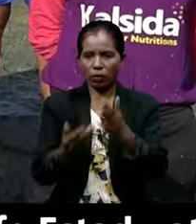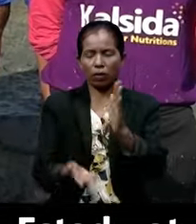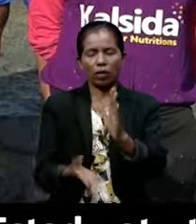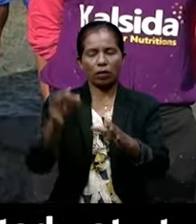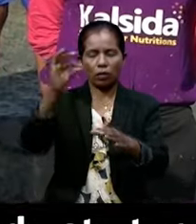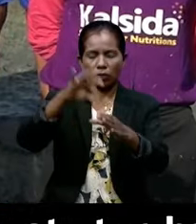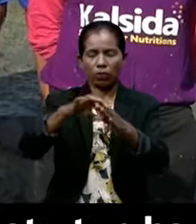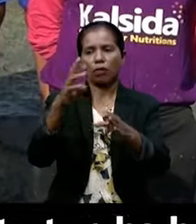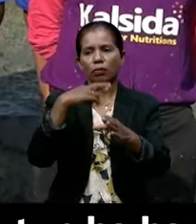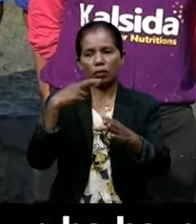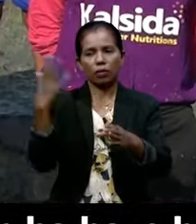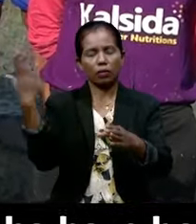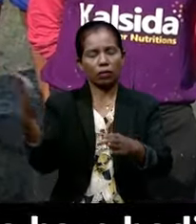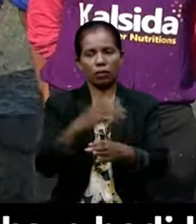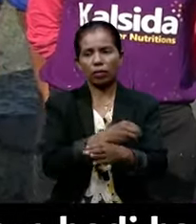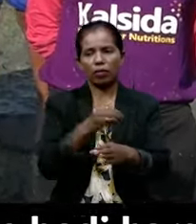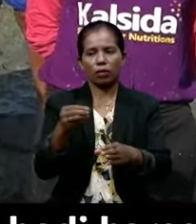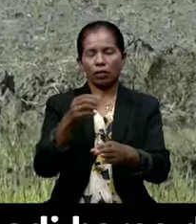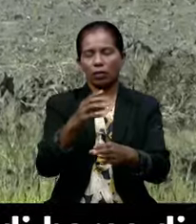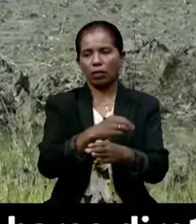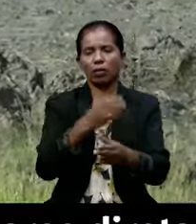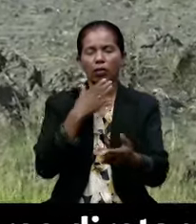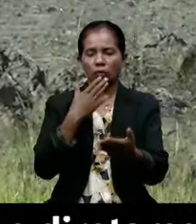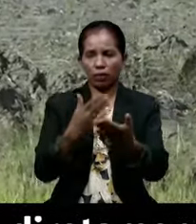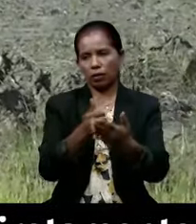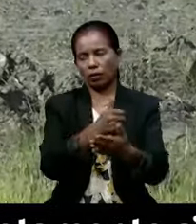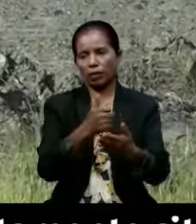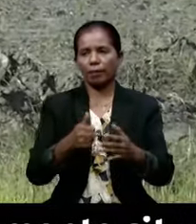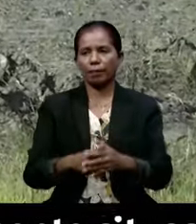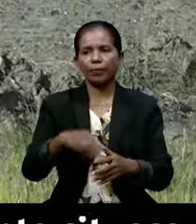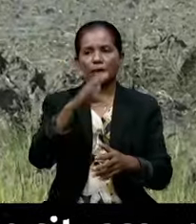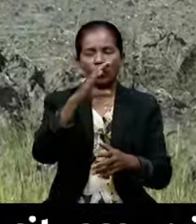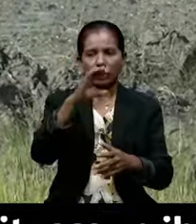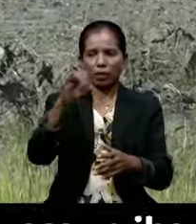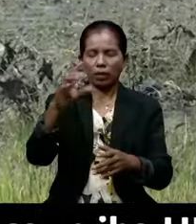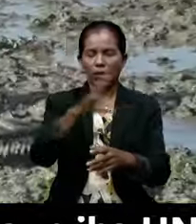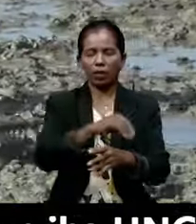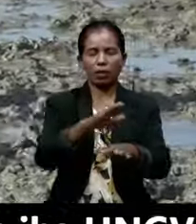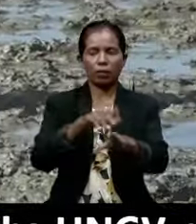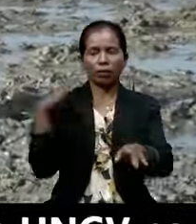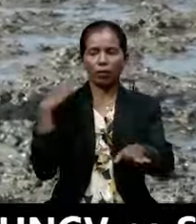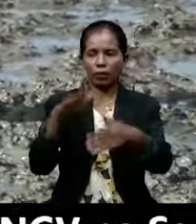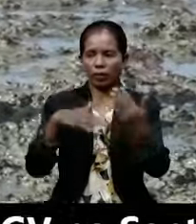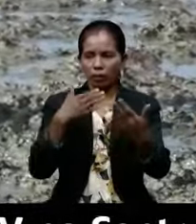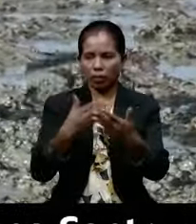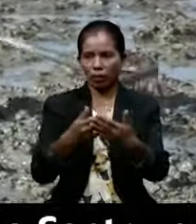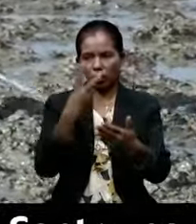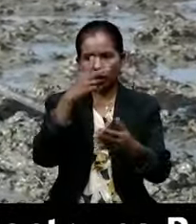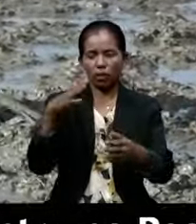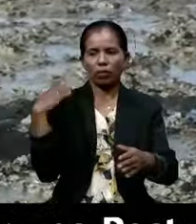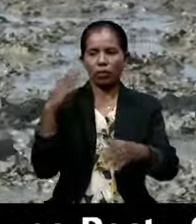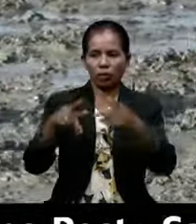produsa un hare liliu produtu agrikula seluk bele hodiak luta. CCTL halo rekrutamentu ba aplikador sira ne hodi motiva joven